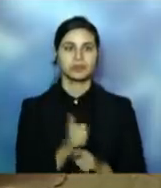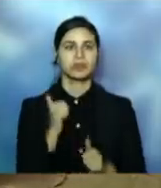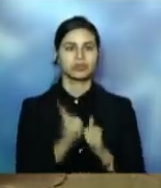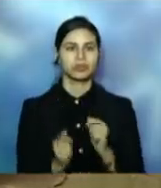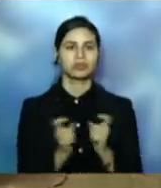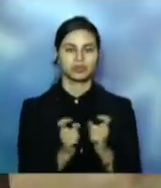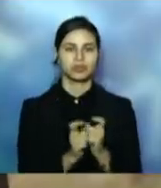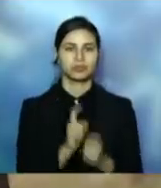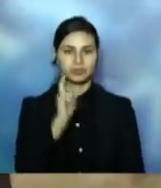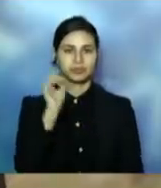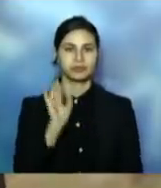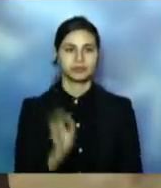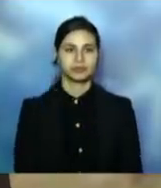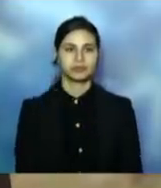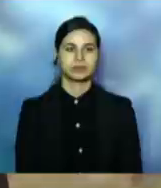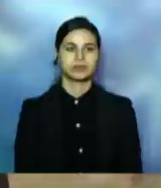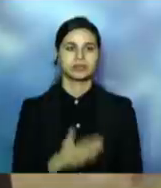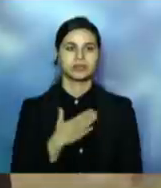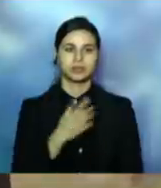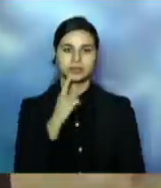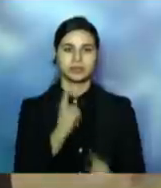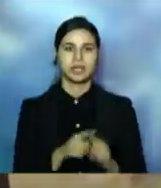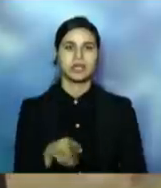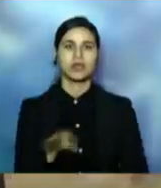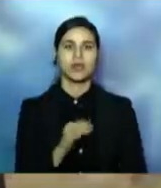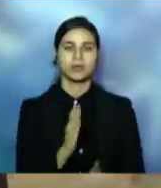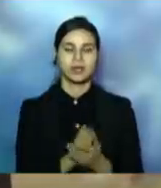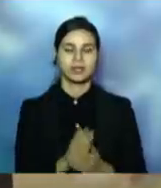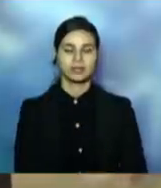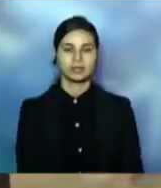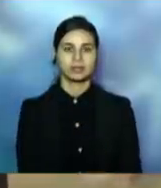ვთქვობთ, ხარაზე. ჩემი დაიკოები არიან